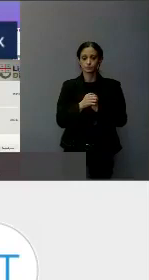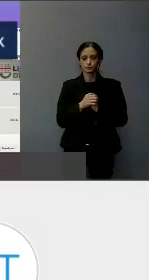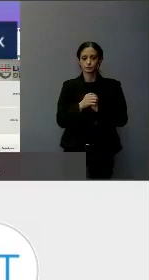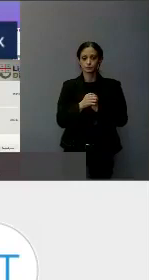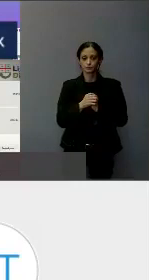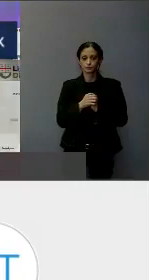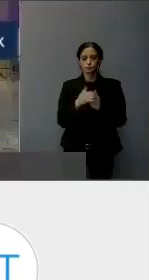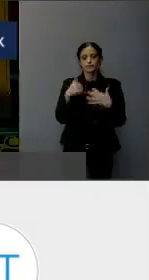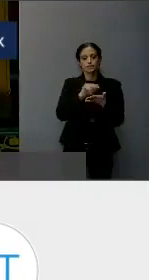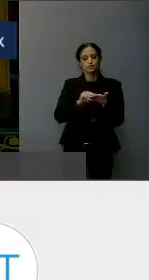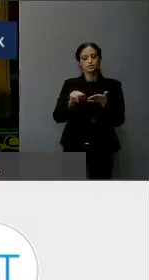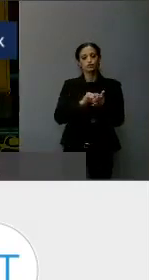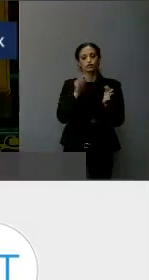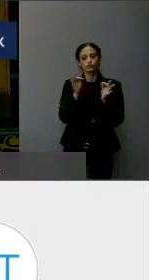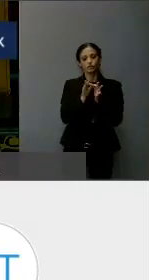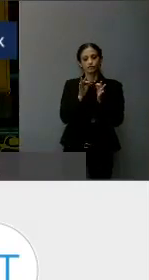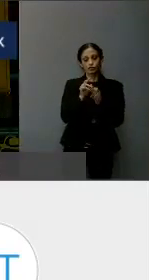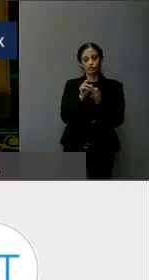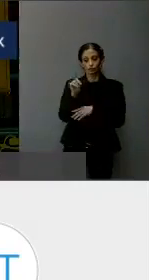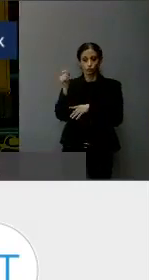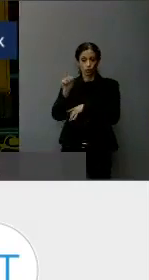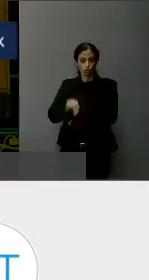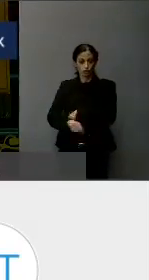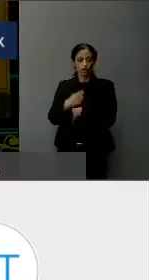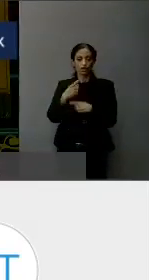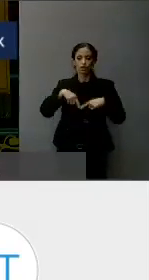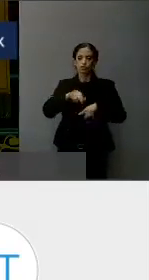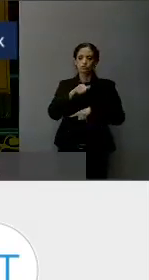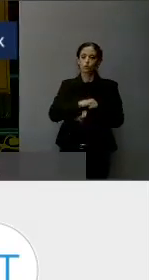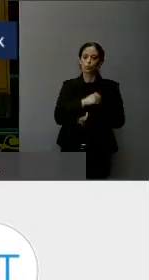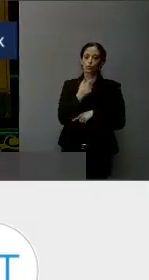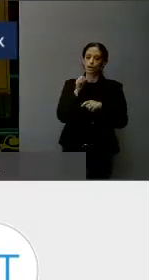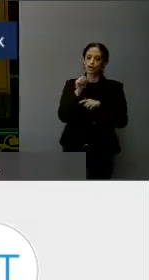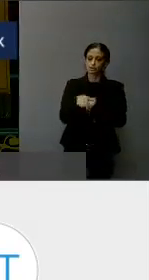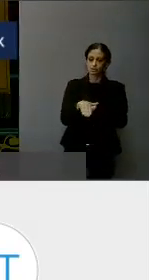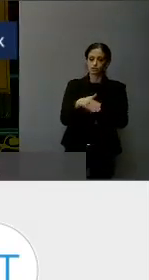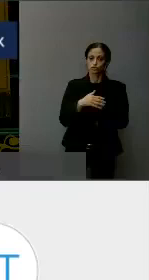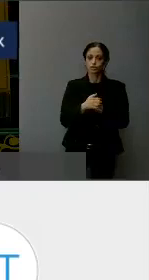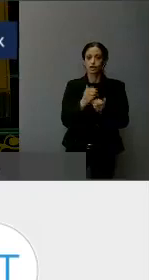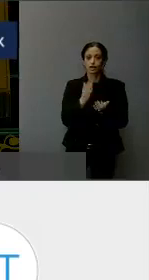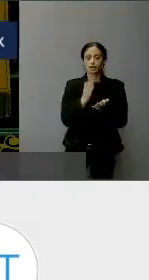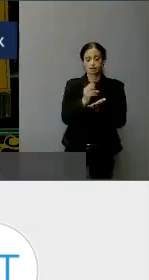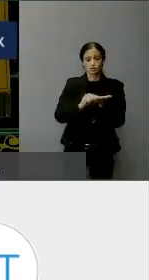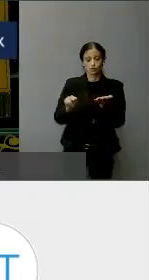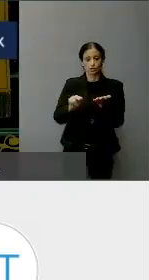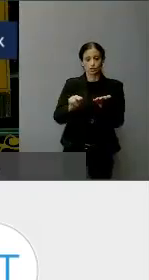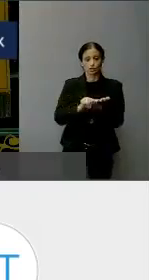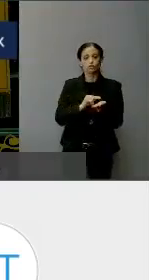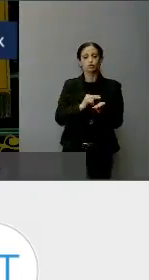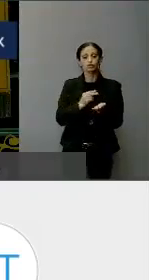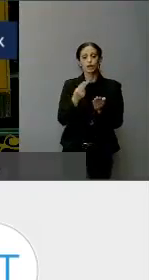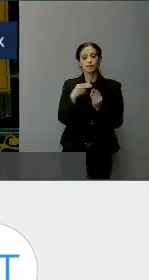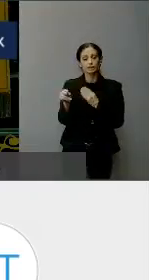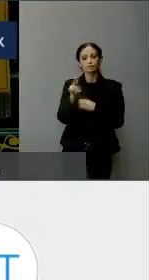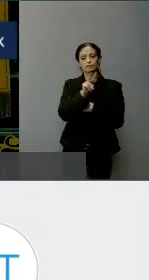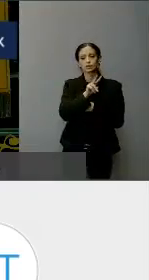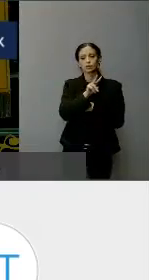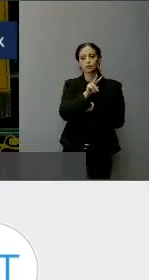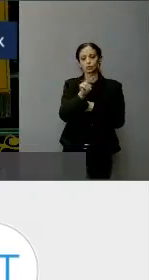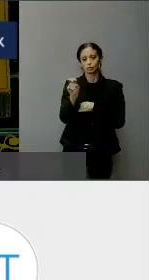16 punti favore 21 contrario il consiglio comunale respinge in votazione va ora l'emendamento numero